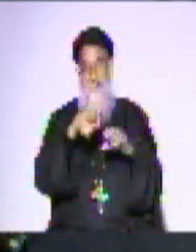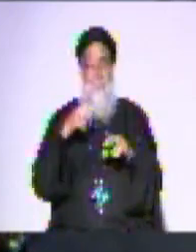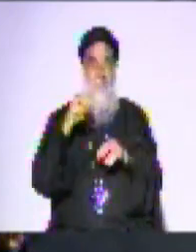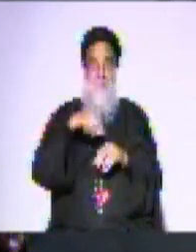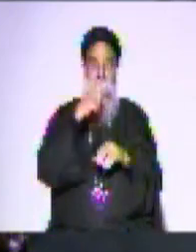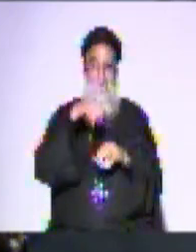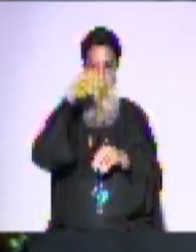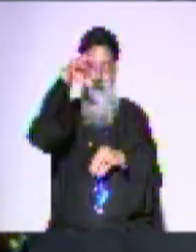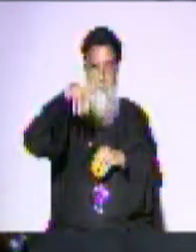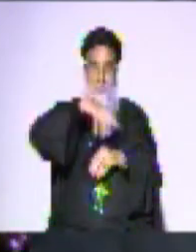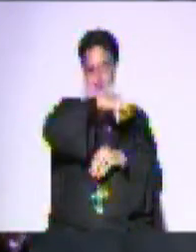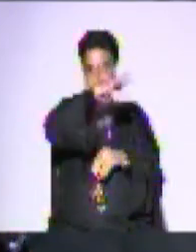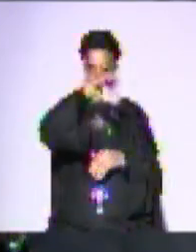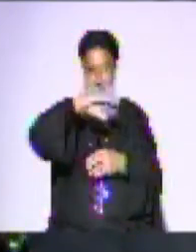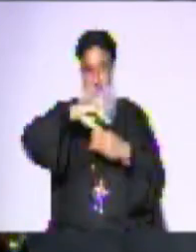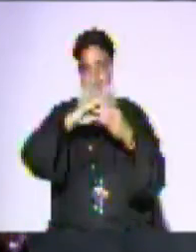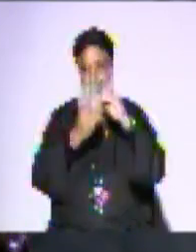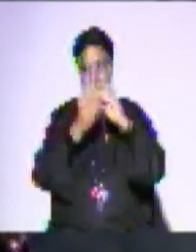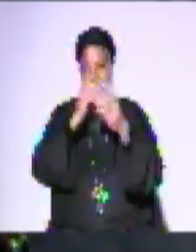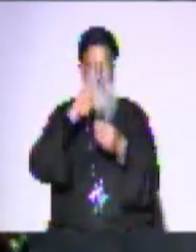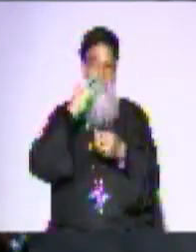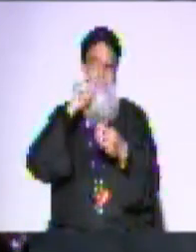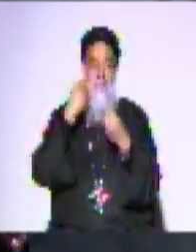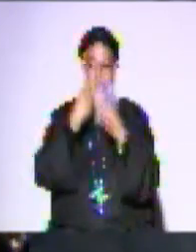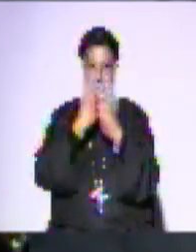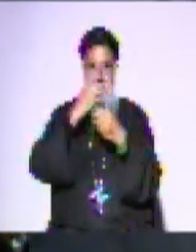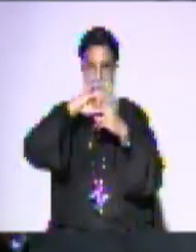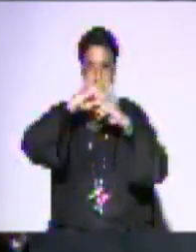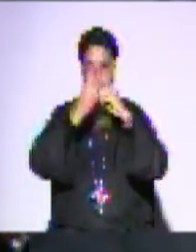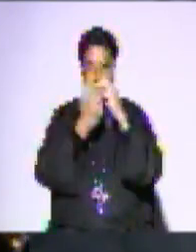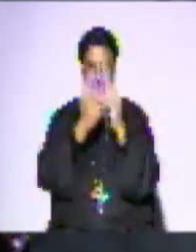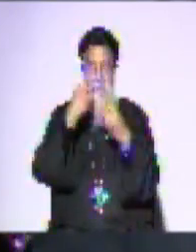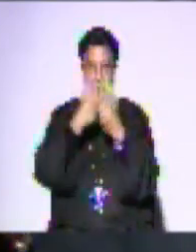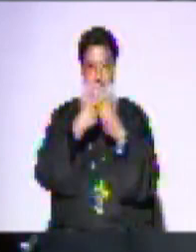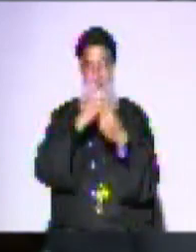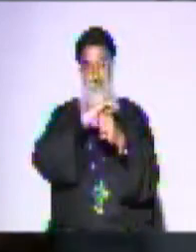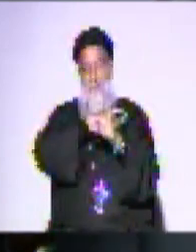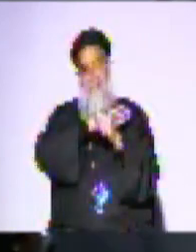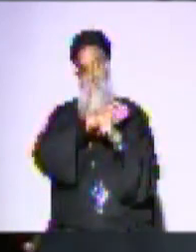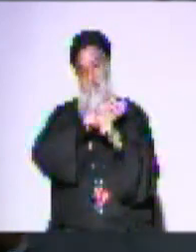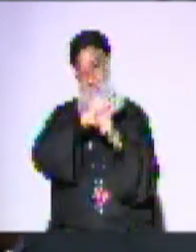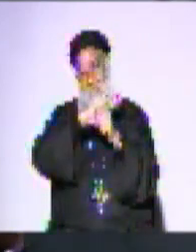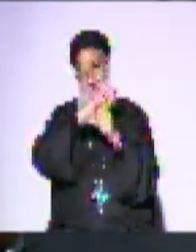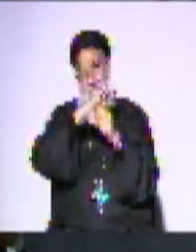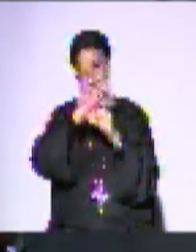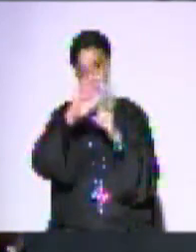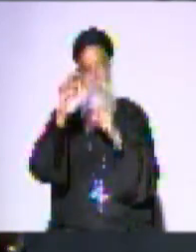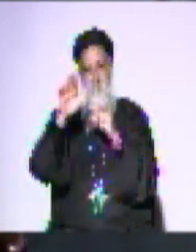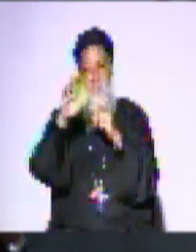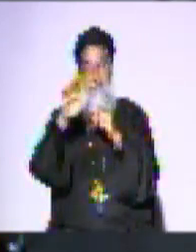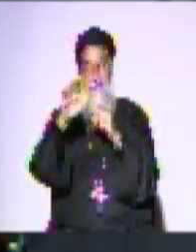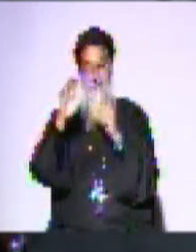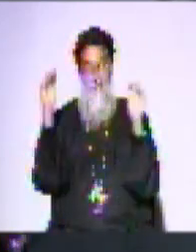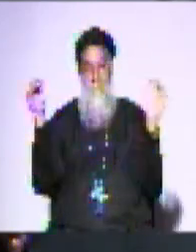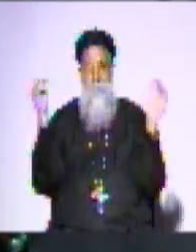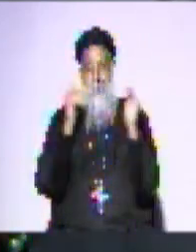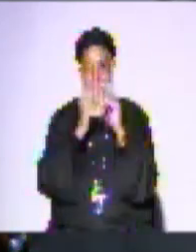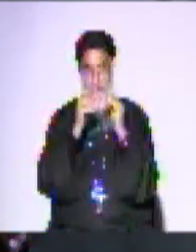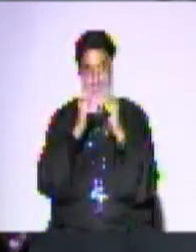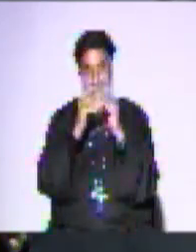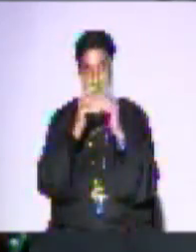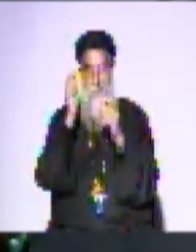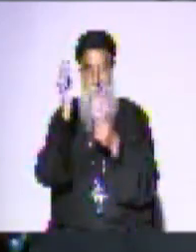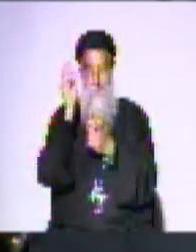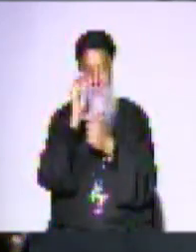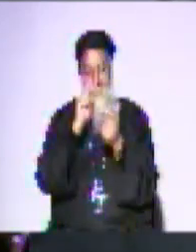الجليليين الذين خلط بيلاطس دمهم بذبائحهم. حادثة طبعا حصلت في وقت من الأوقات لما كان